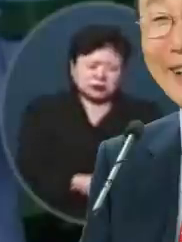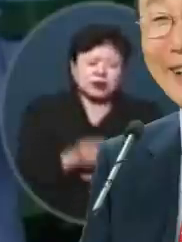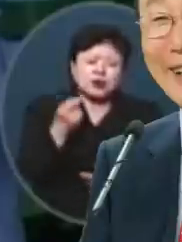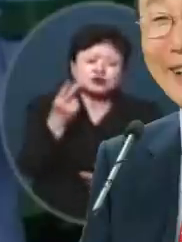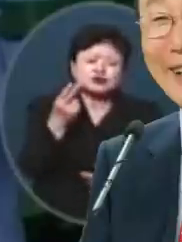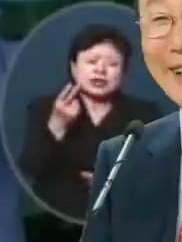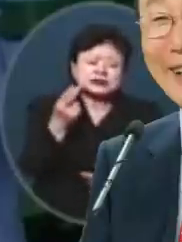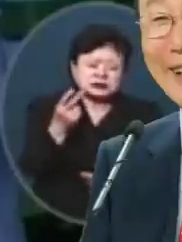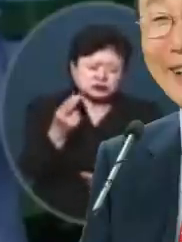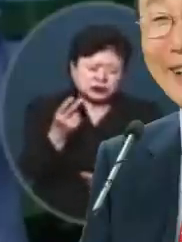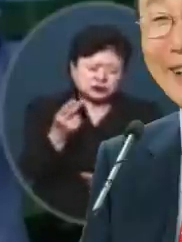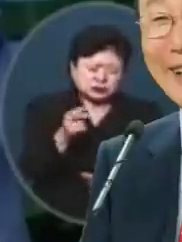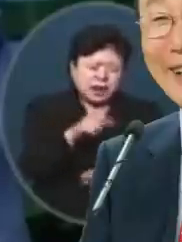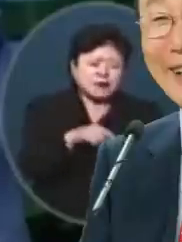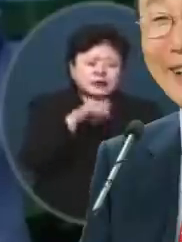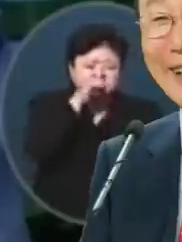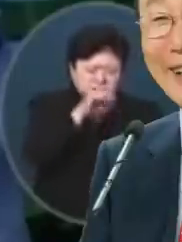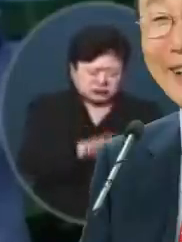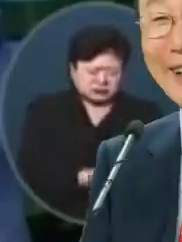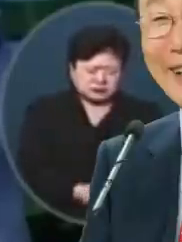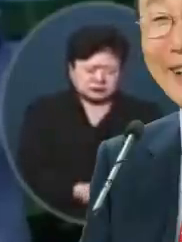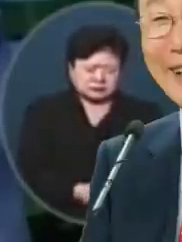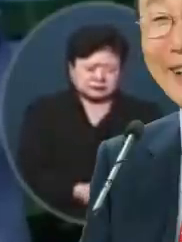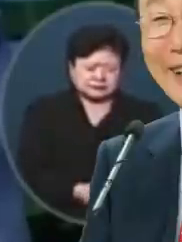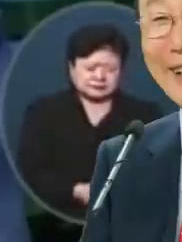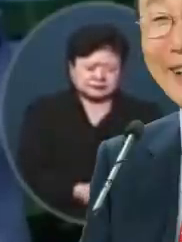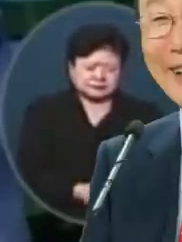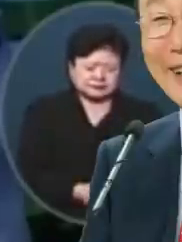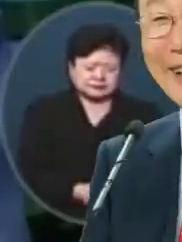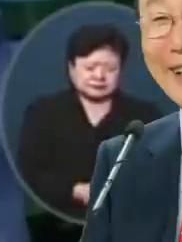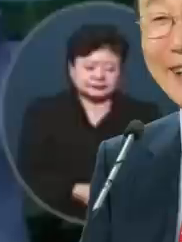겁쟁이 마음도 가지고 있는 것입니다.